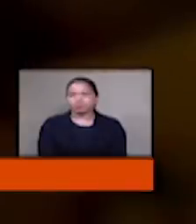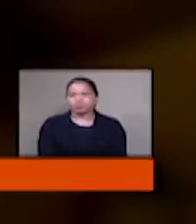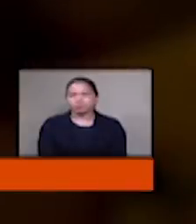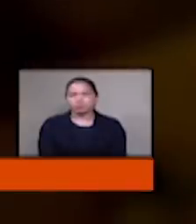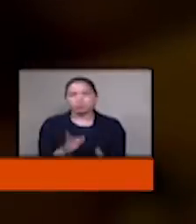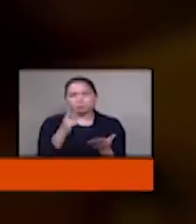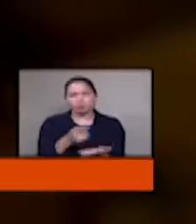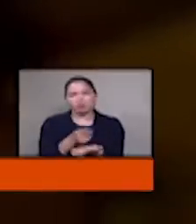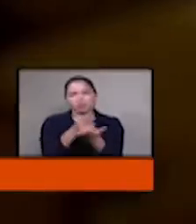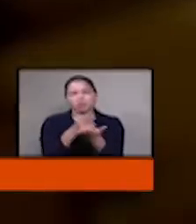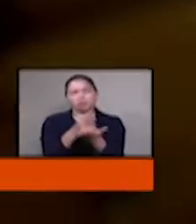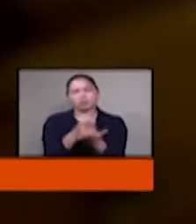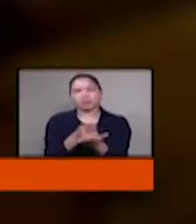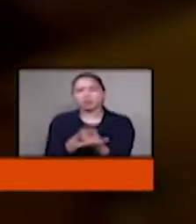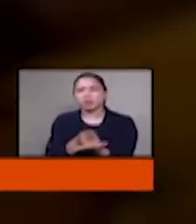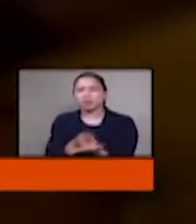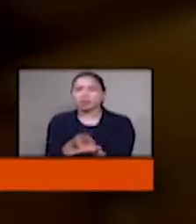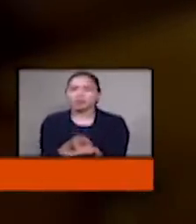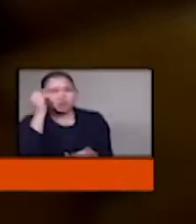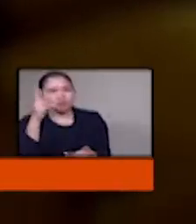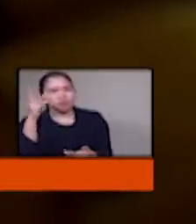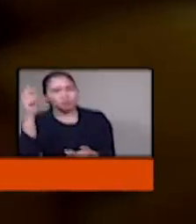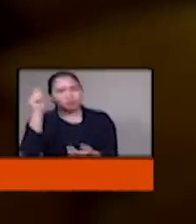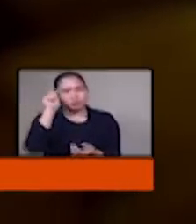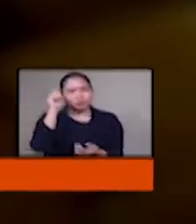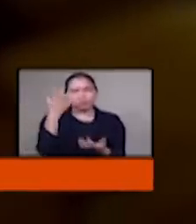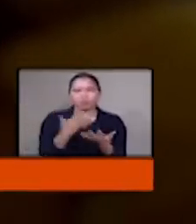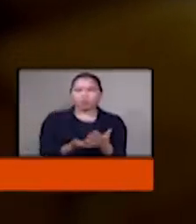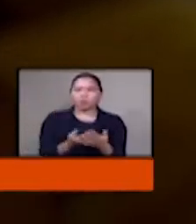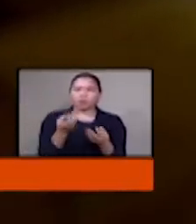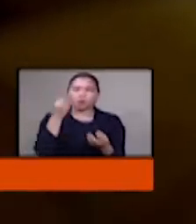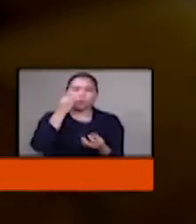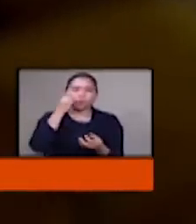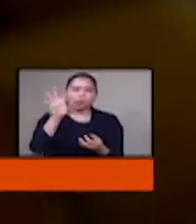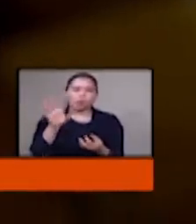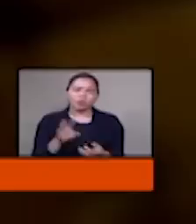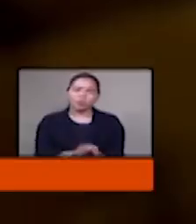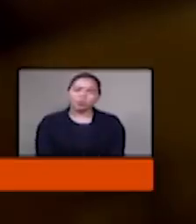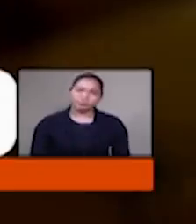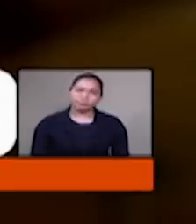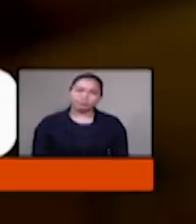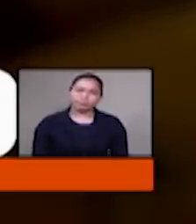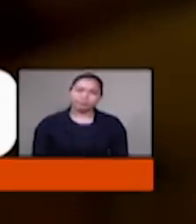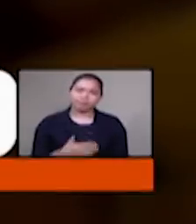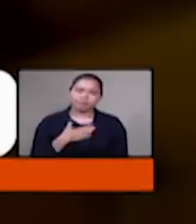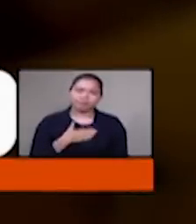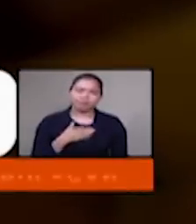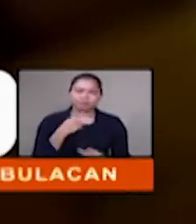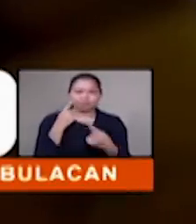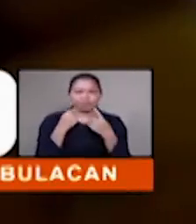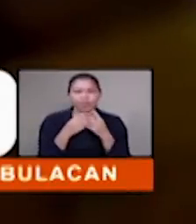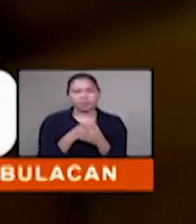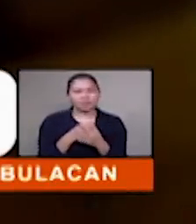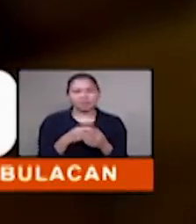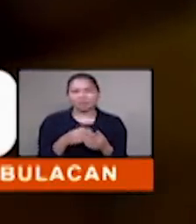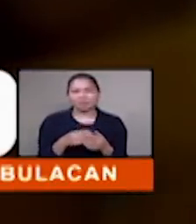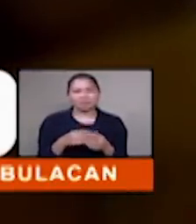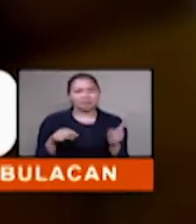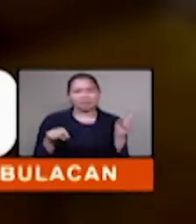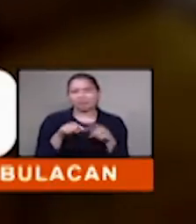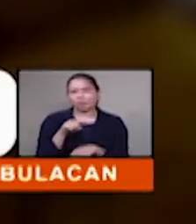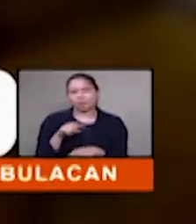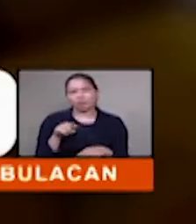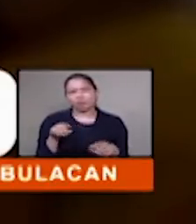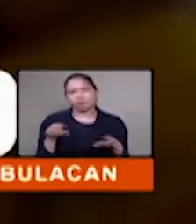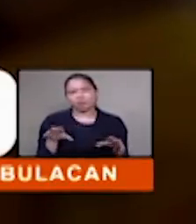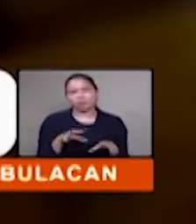Tulungan mo po ako, Sir Tulfo, para pong makauwi na po ako. Hindi ko na po kaya yung pinagagawa